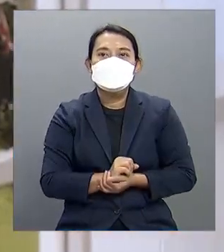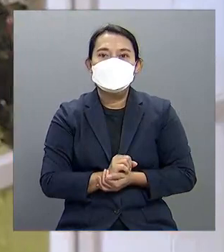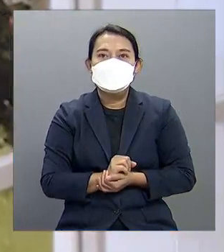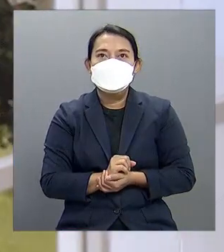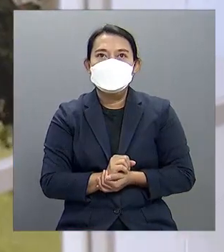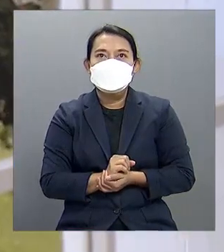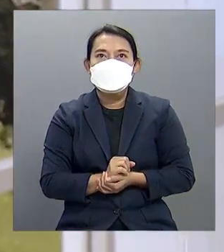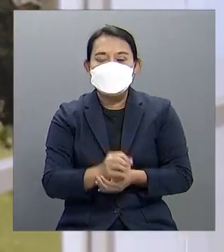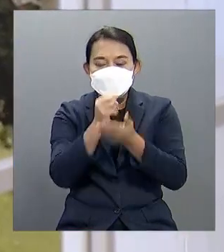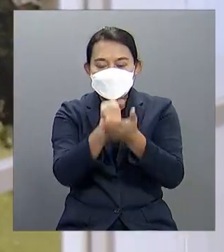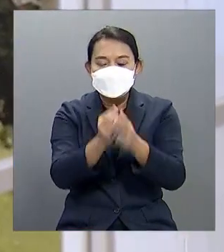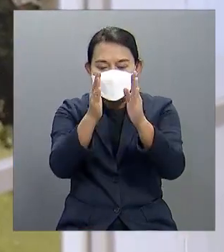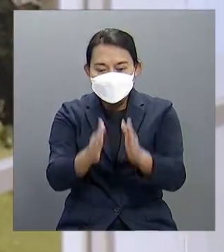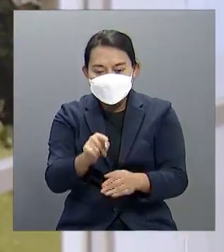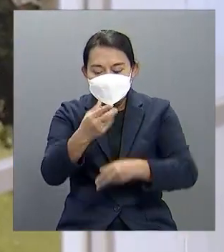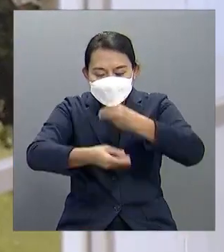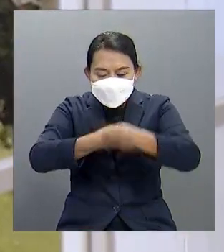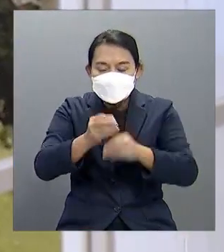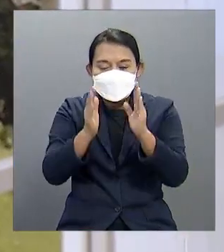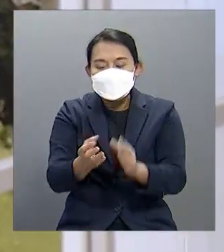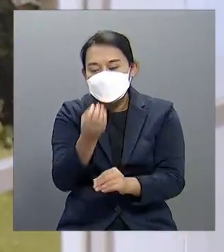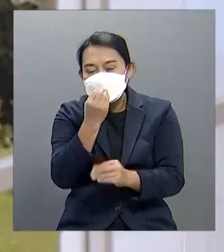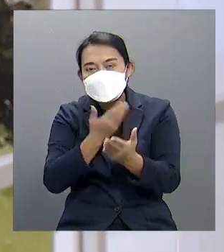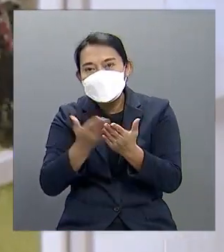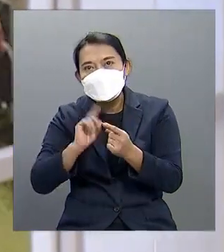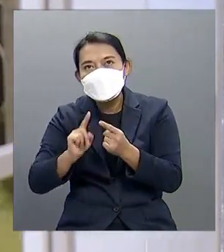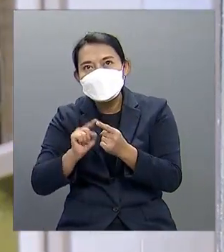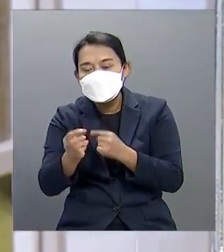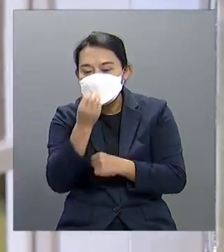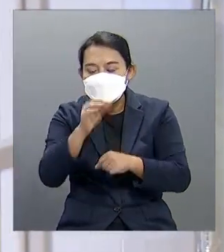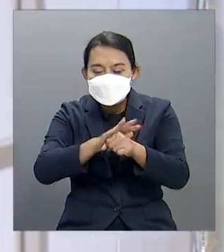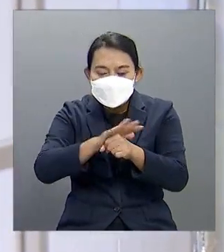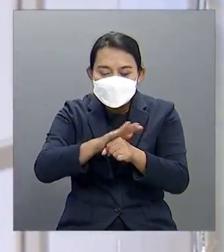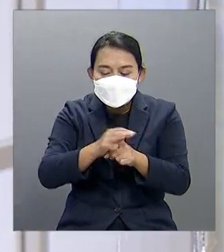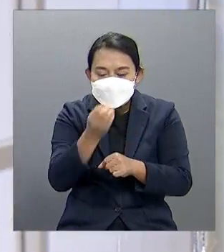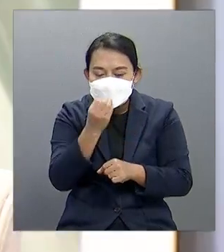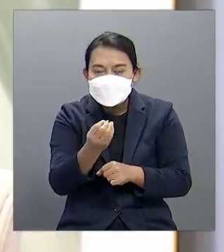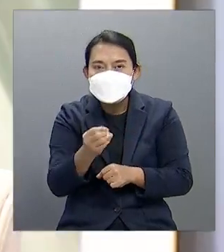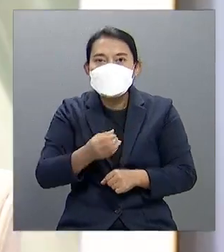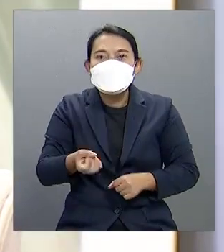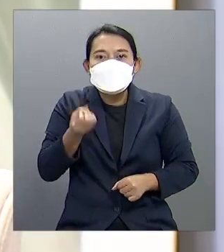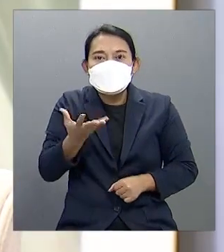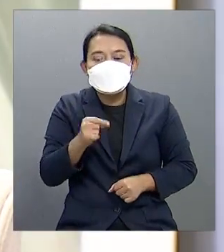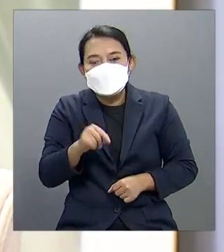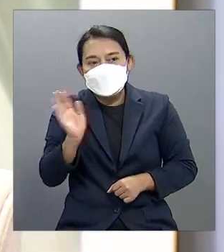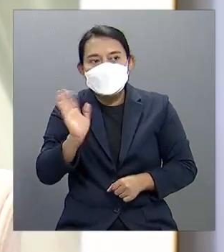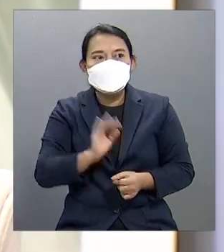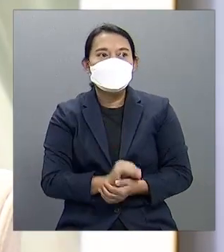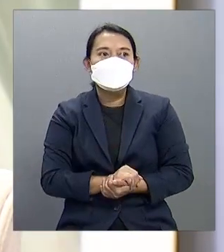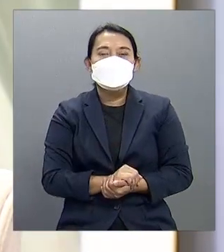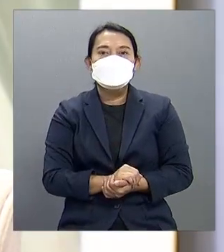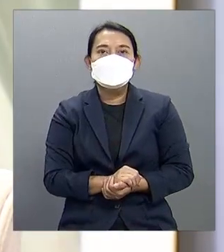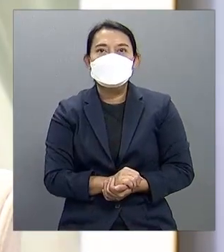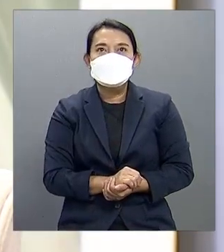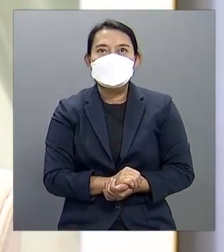ม่ค้าด้วยแล้วก็ไปกินบุฟเฟ่ต์อะไรแบบนี้คือต้องกินแบบพอประมาณน ะ กินมากไปมันจะทรมาน นะนอกจากทรมานแล้วจริงๆก็เป็นการแบ่งปันด้ว